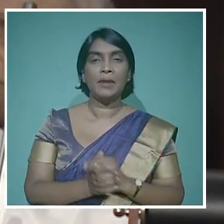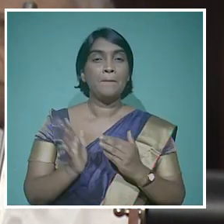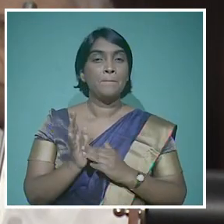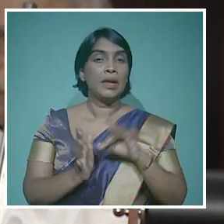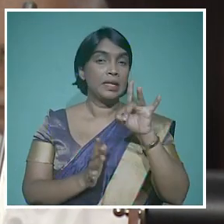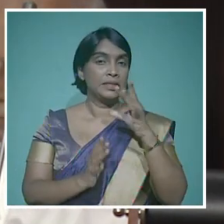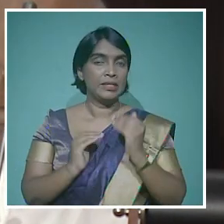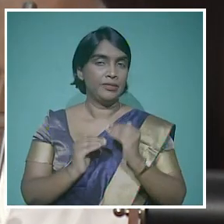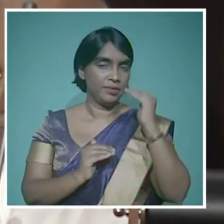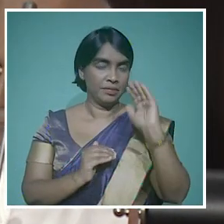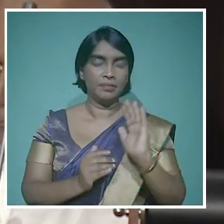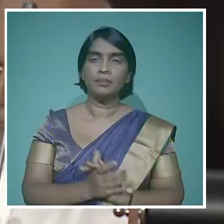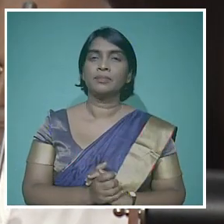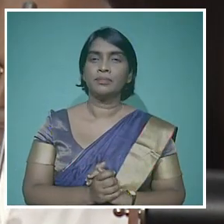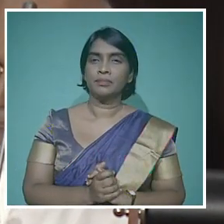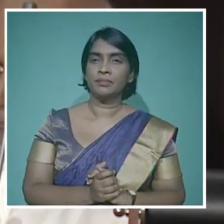100ක් වැඩි කරලා තියෙනවා.